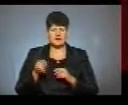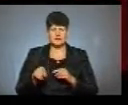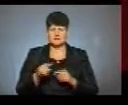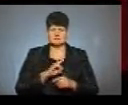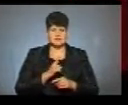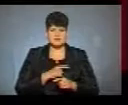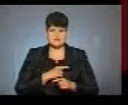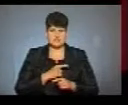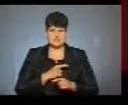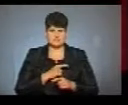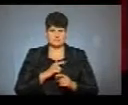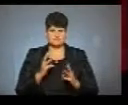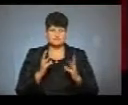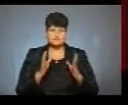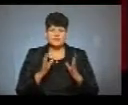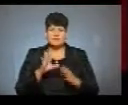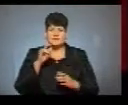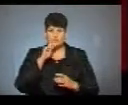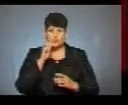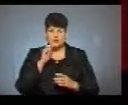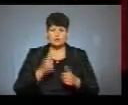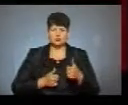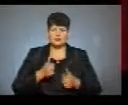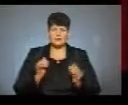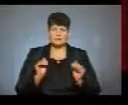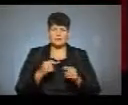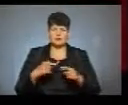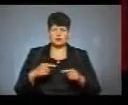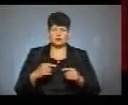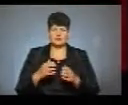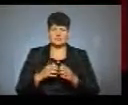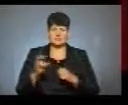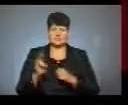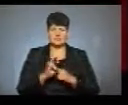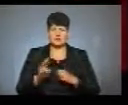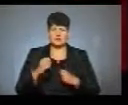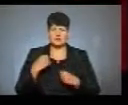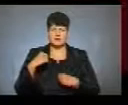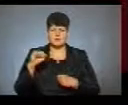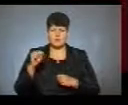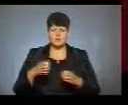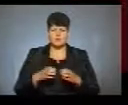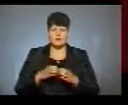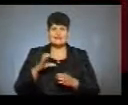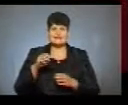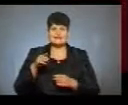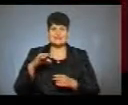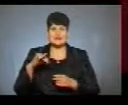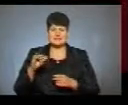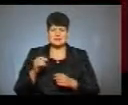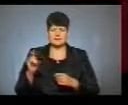температура. У всеукраїнському турнірі з міні-футболу серед священників перемогла команда Стрийської єпархії.